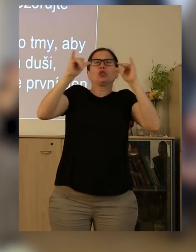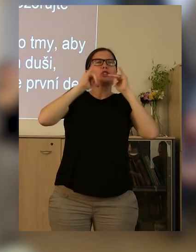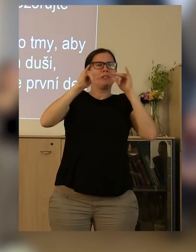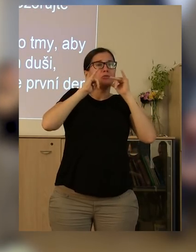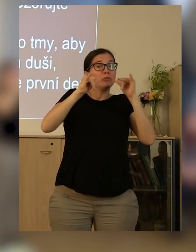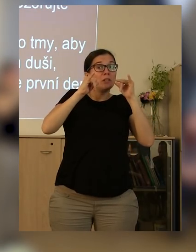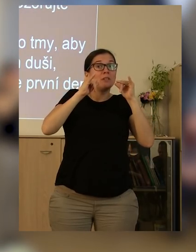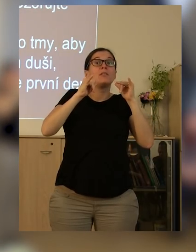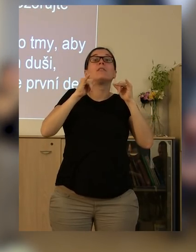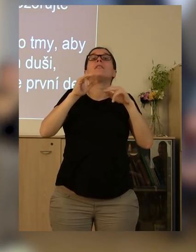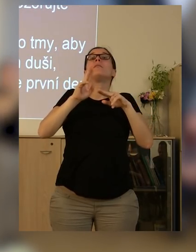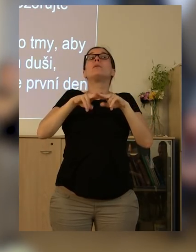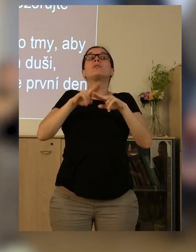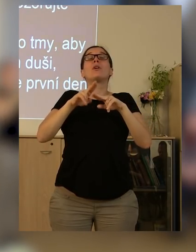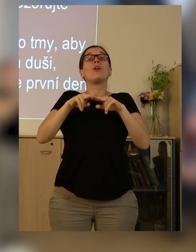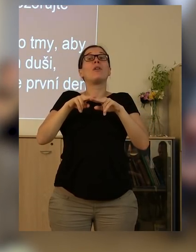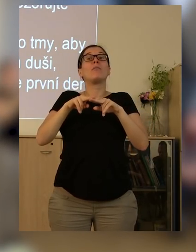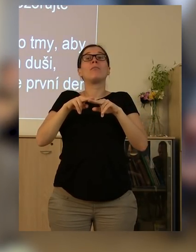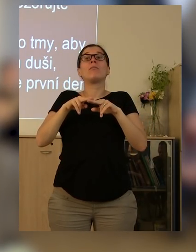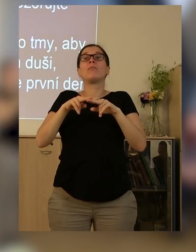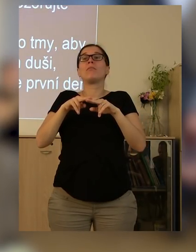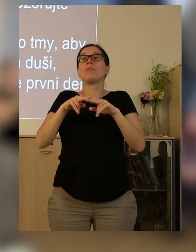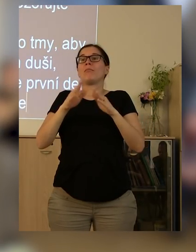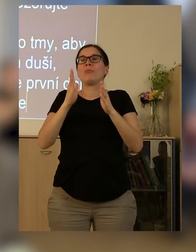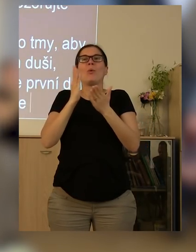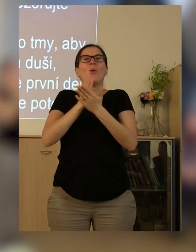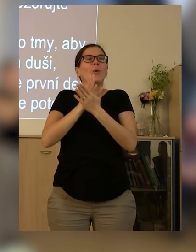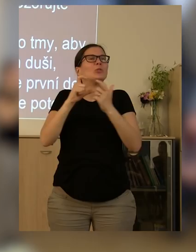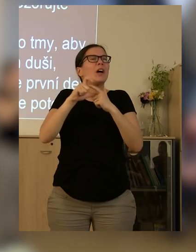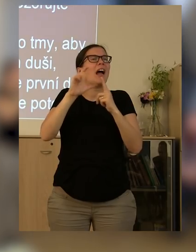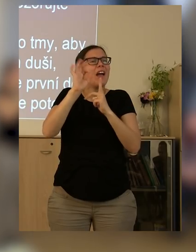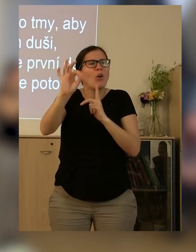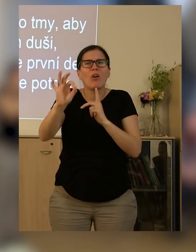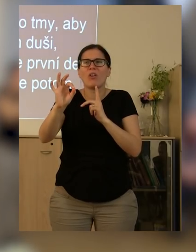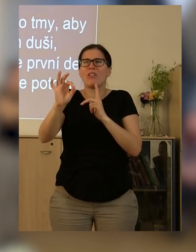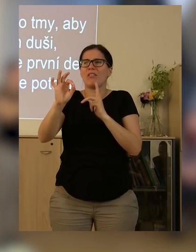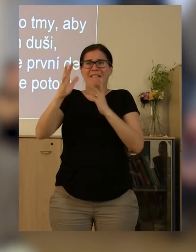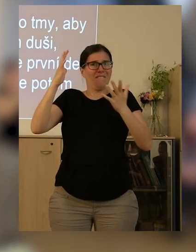potom prostě pak buď utečete, protože to ego vás přehlasuje,